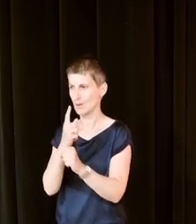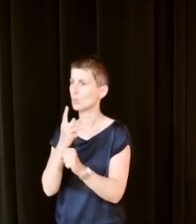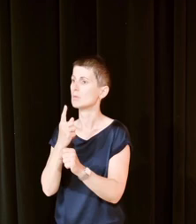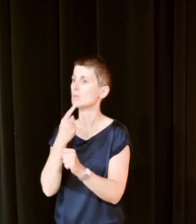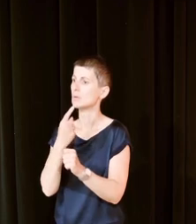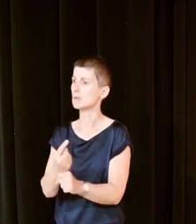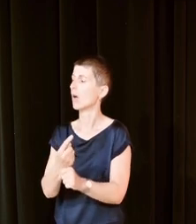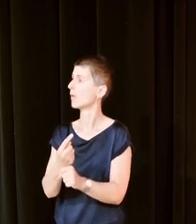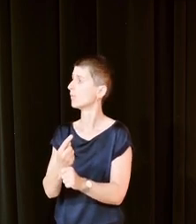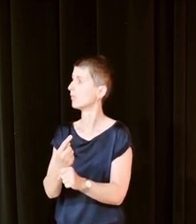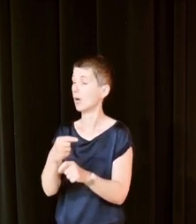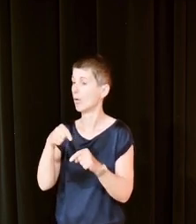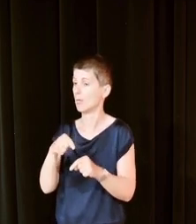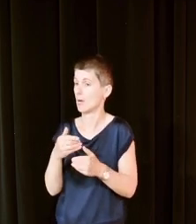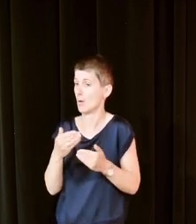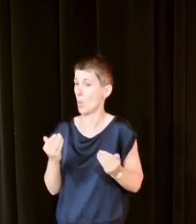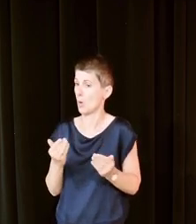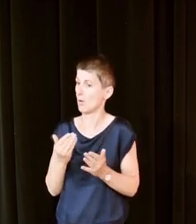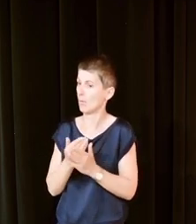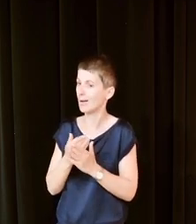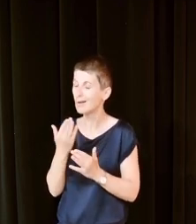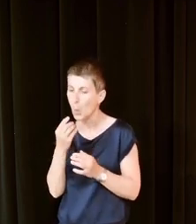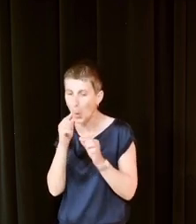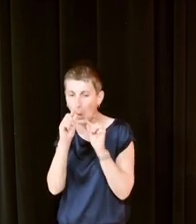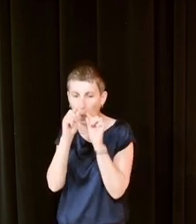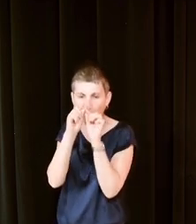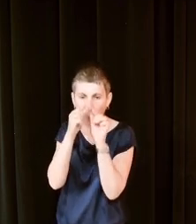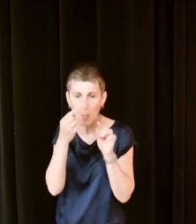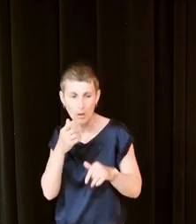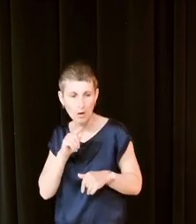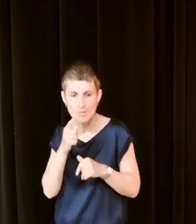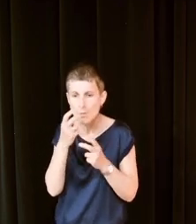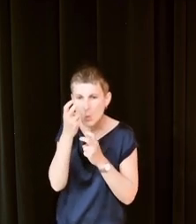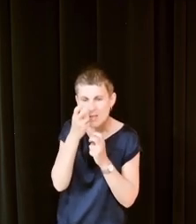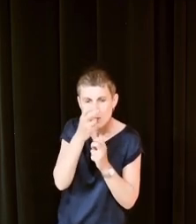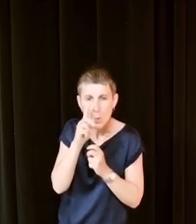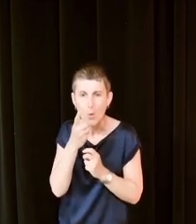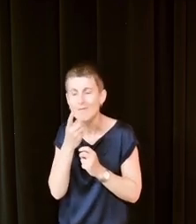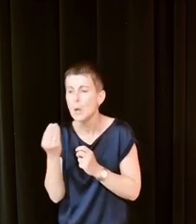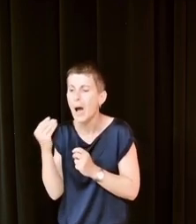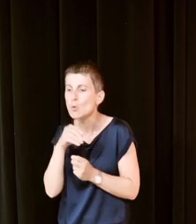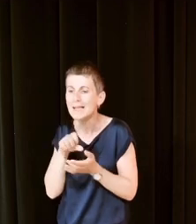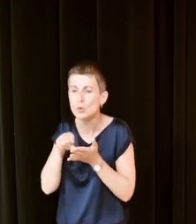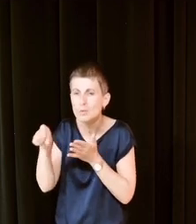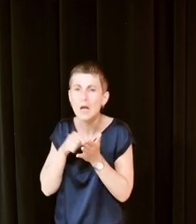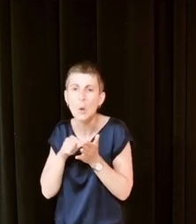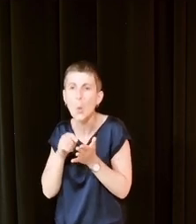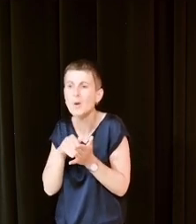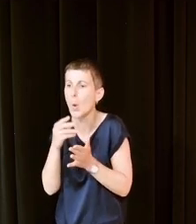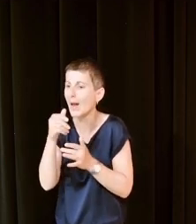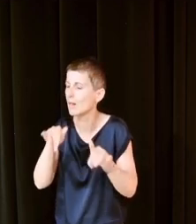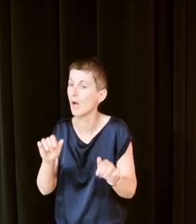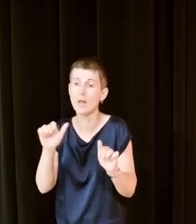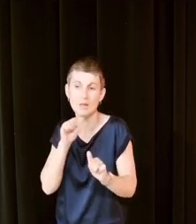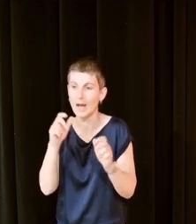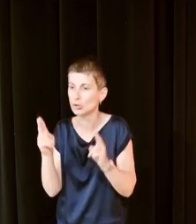eben nicht, was ich heute Morgen sagte, die Blume im Knopfloch, die man sich dann auch noch leistet, weil man hat irgendwie noch Geld übrig,